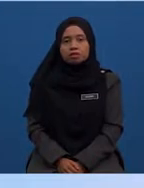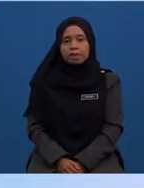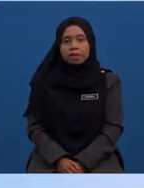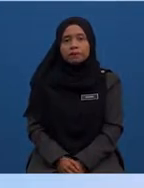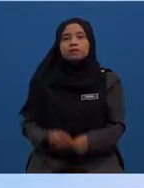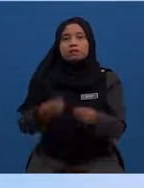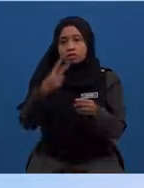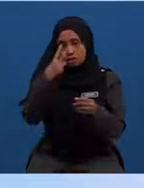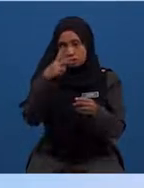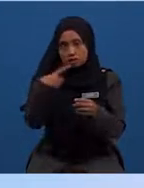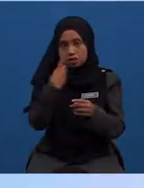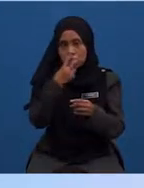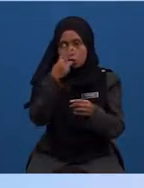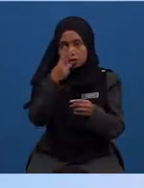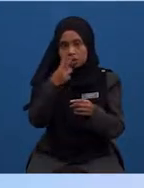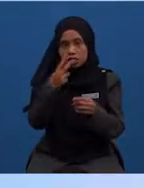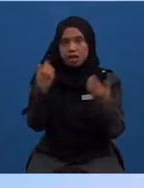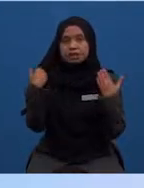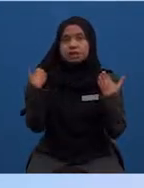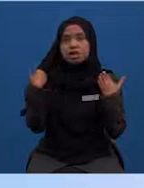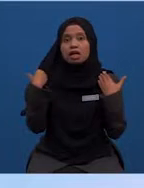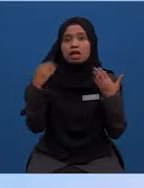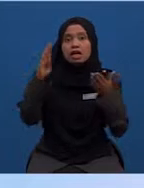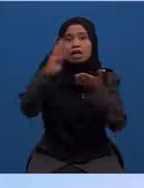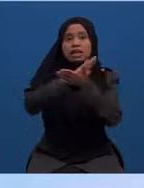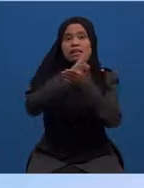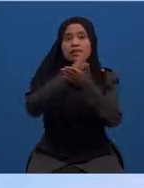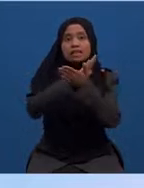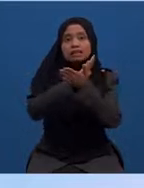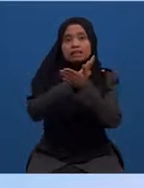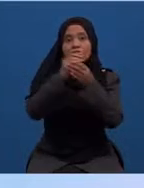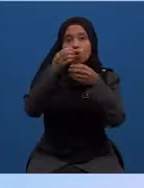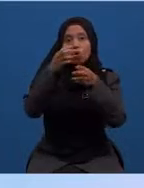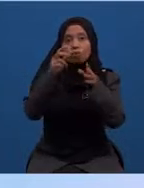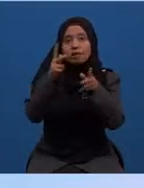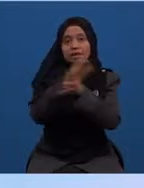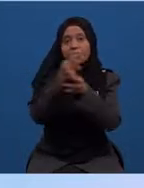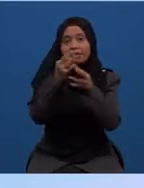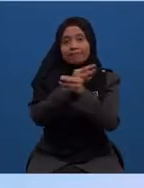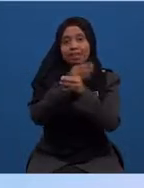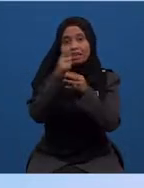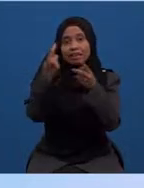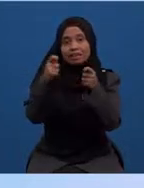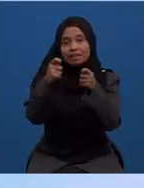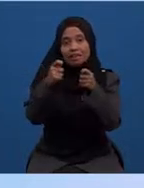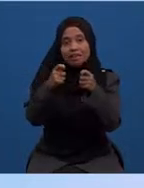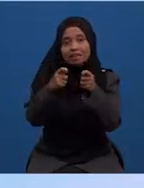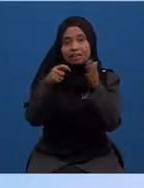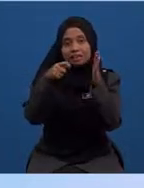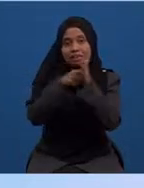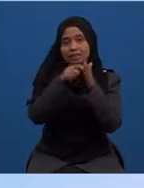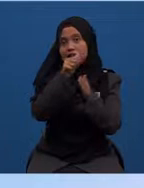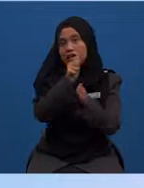Paparan yang sedang kita lihat merupakan kertas petak yang telah ditanda A,